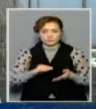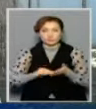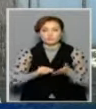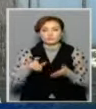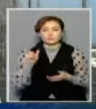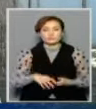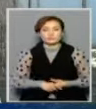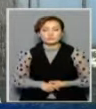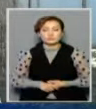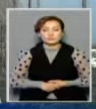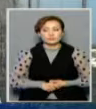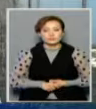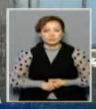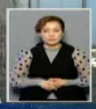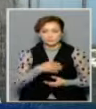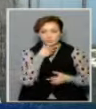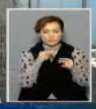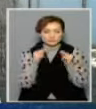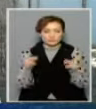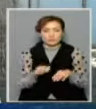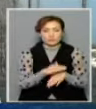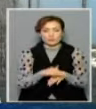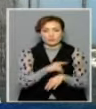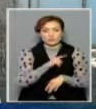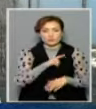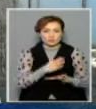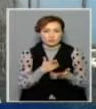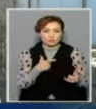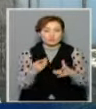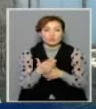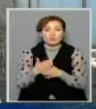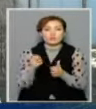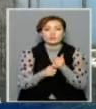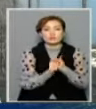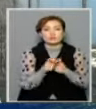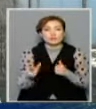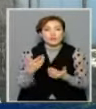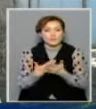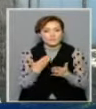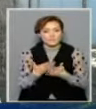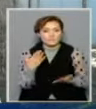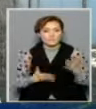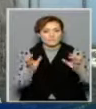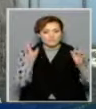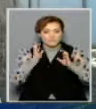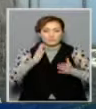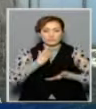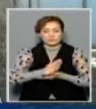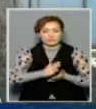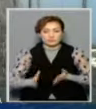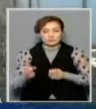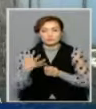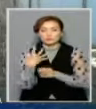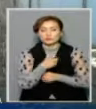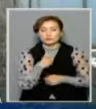писательству. Также его украшает открытый и добрый характер. Он готов помочь каждому. К примеру, если в университете имеется порядка